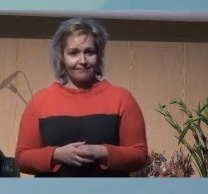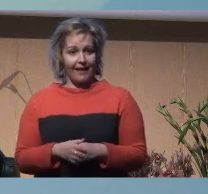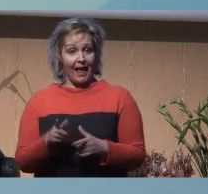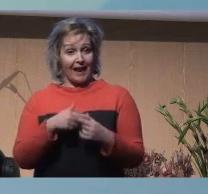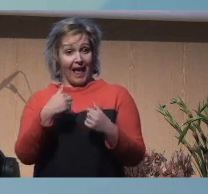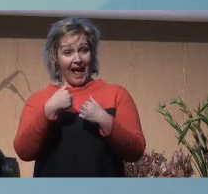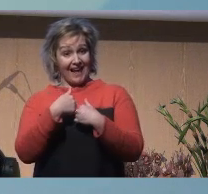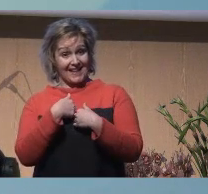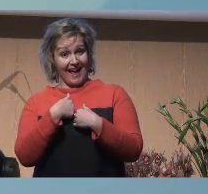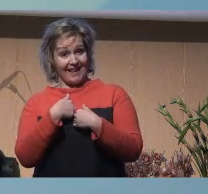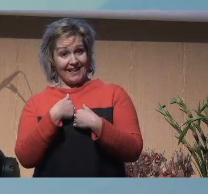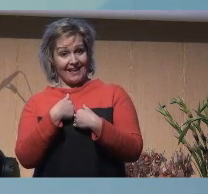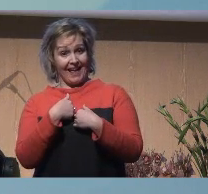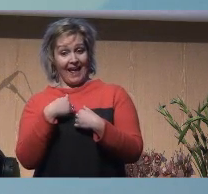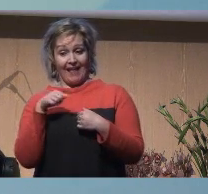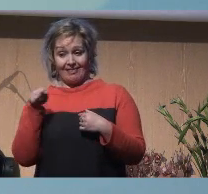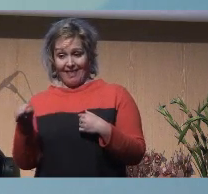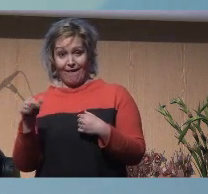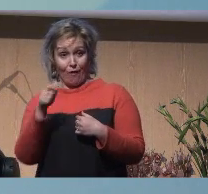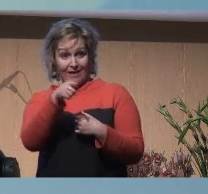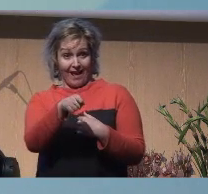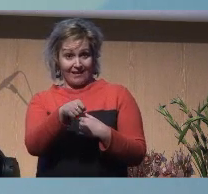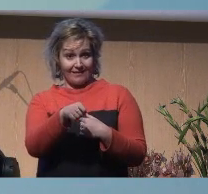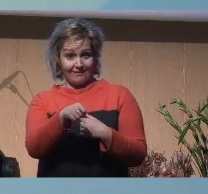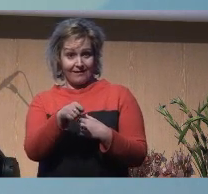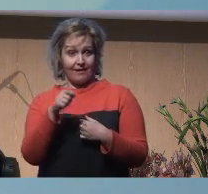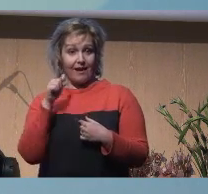Eller er jeg et det for deg, Lena?